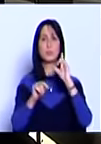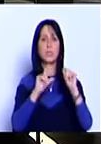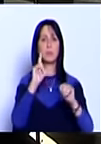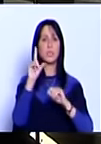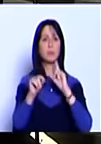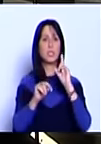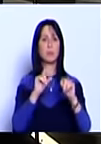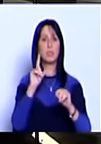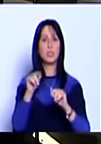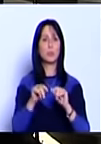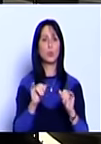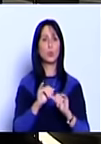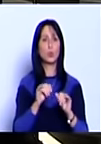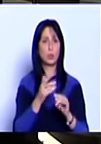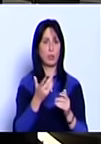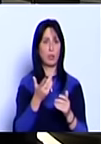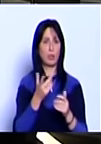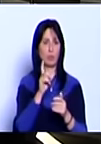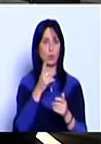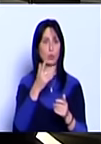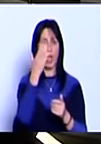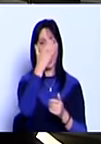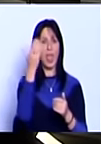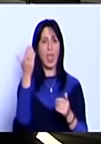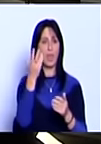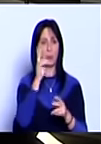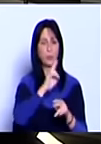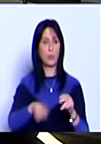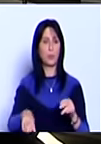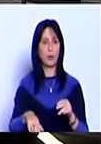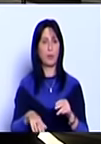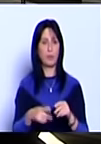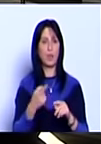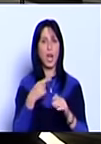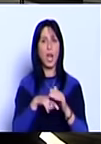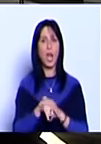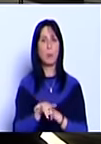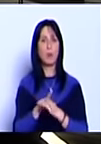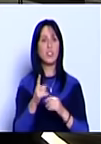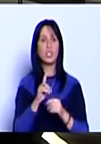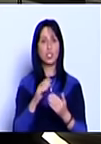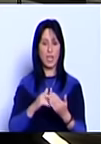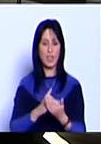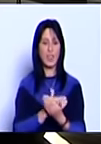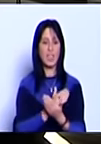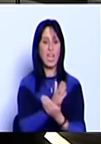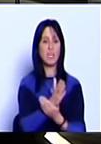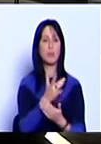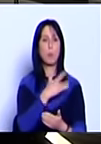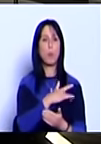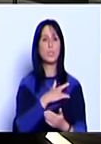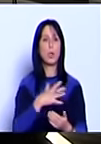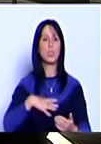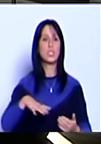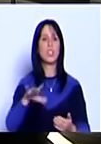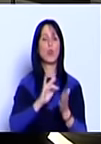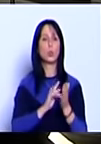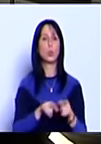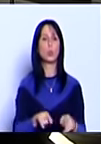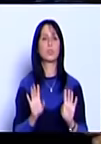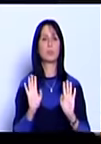მიდიან აქ მოდიან და ვერ აღმოდებიან და გეჩაგრება ასე და გამოგდის მხოლოდ სატრანზიტო დერეფნის მომსახურე